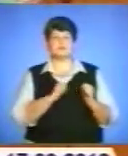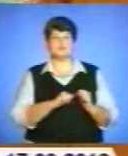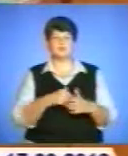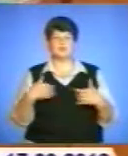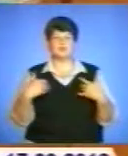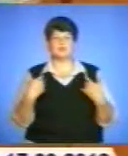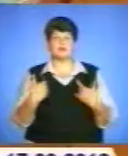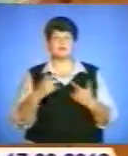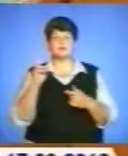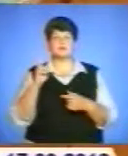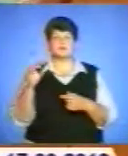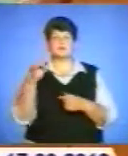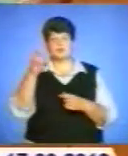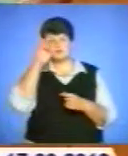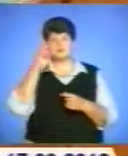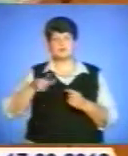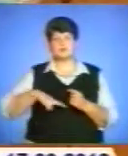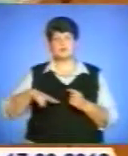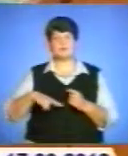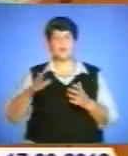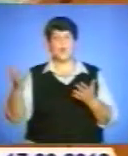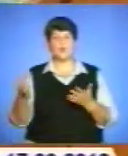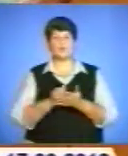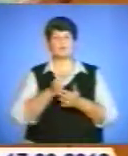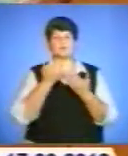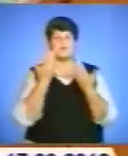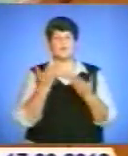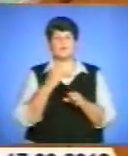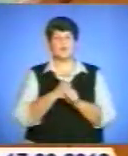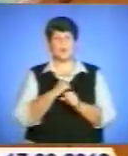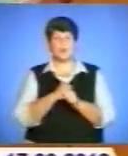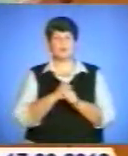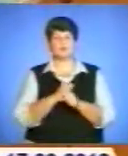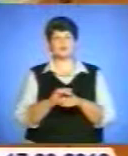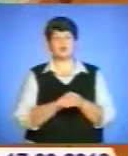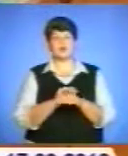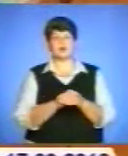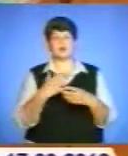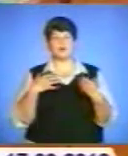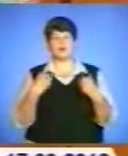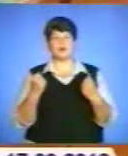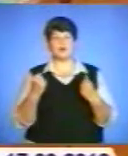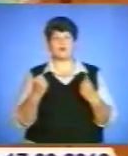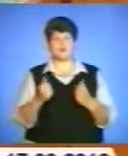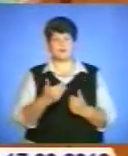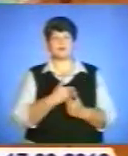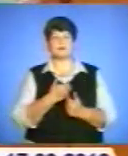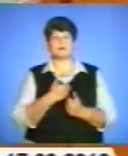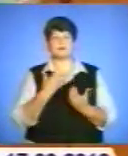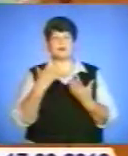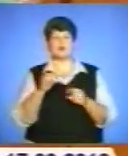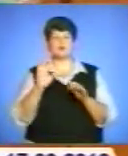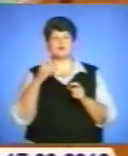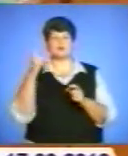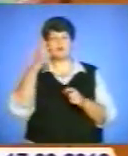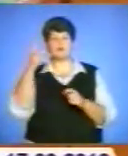Кременецької держадміністрації. Успіхів вам у роботі, добра, здоров'я, наснаги. Нехай Господь